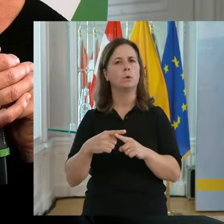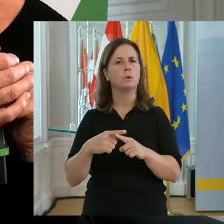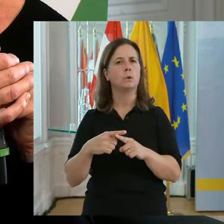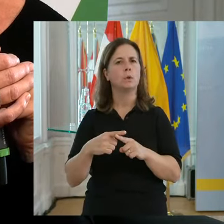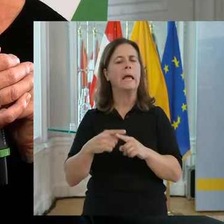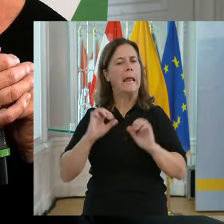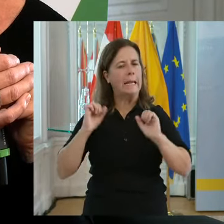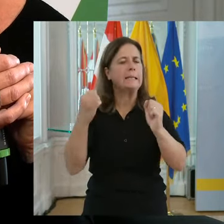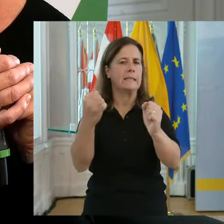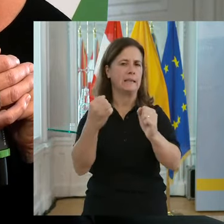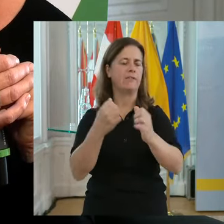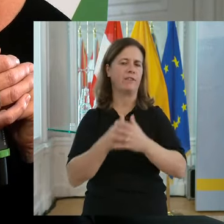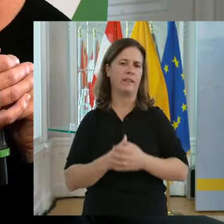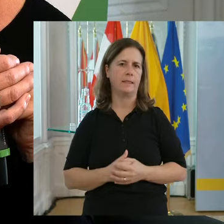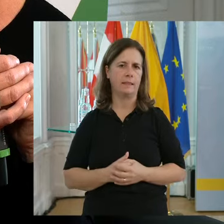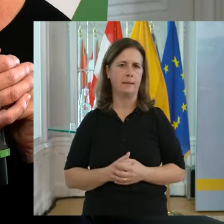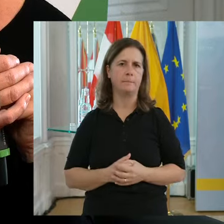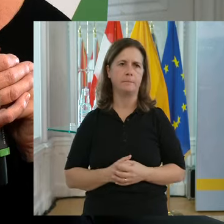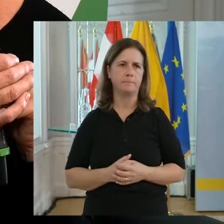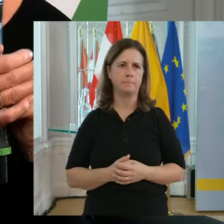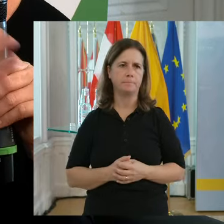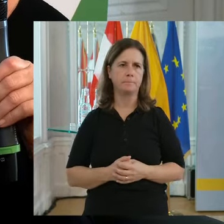und Initiativen.